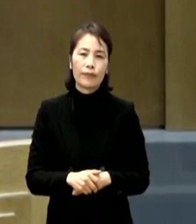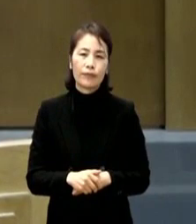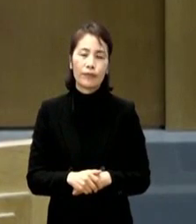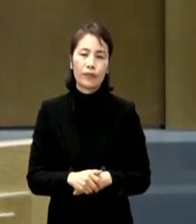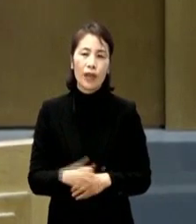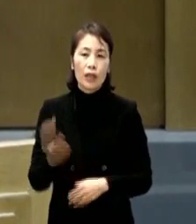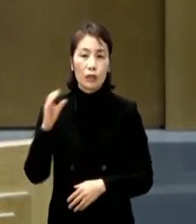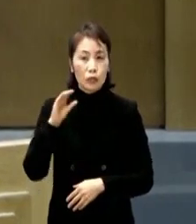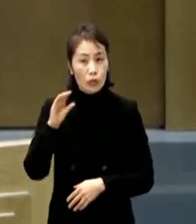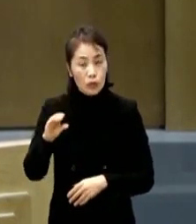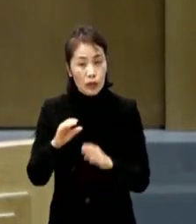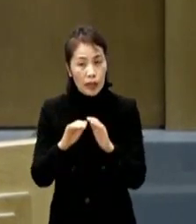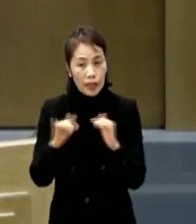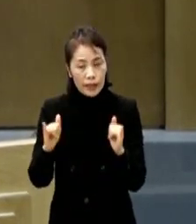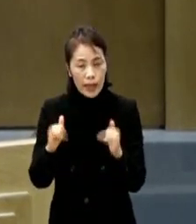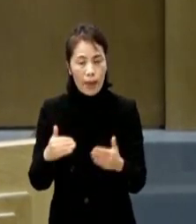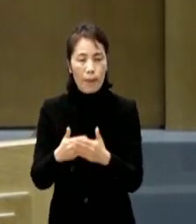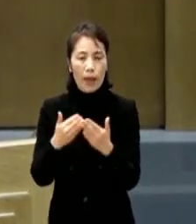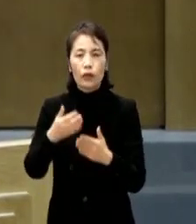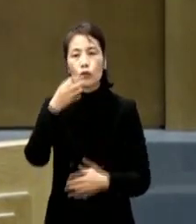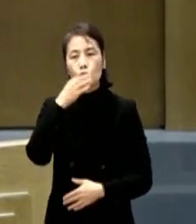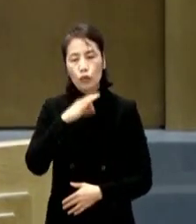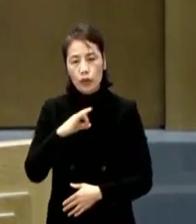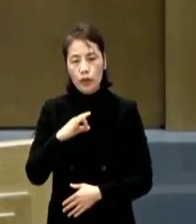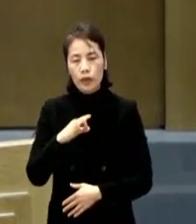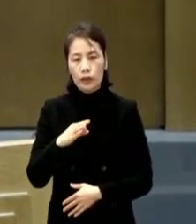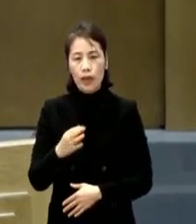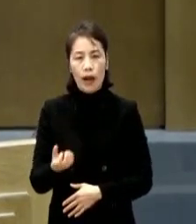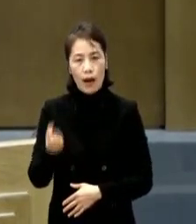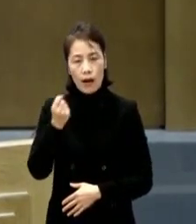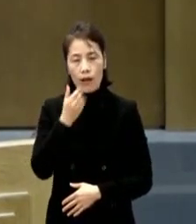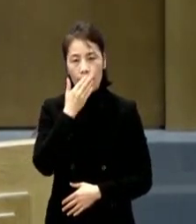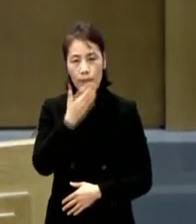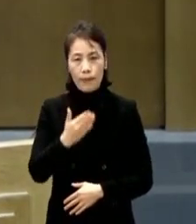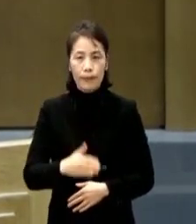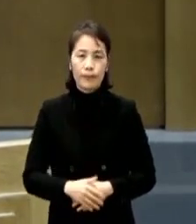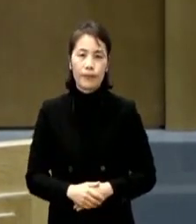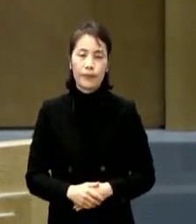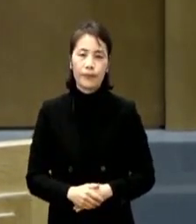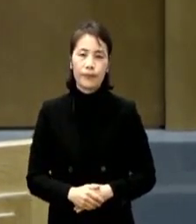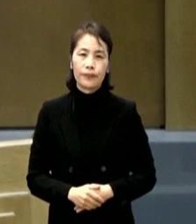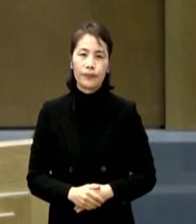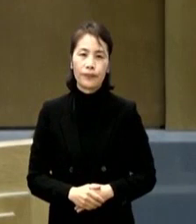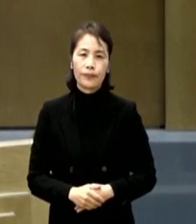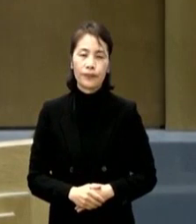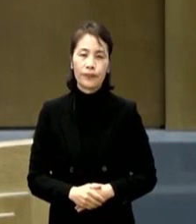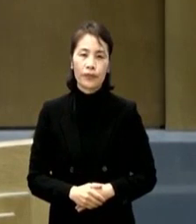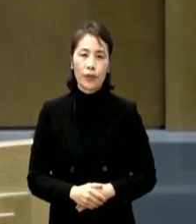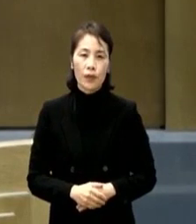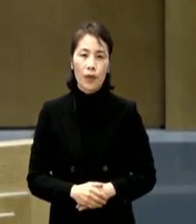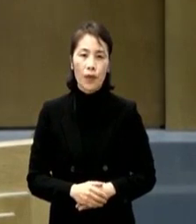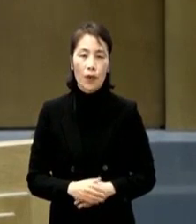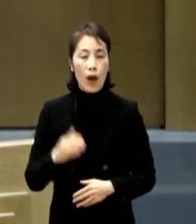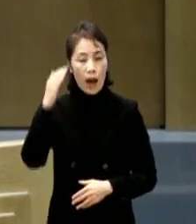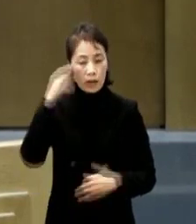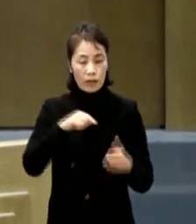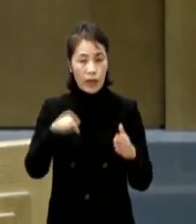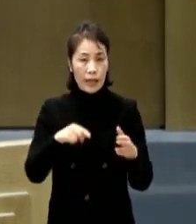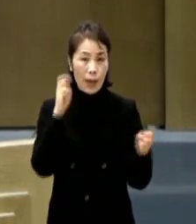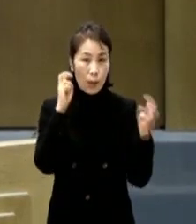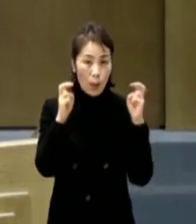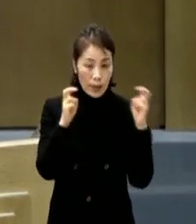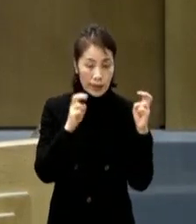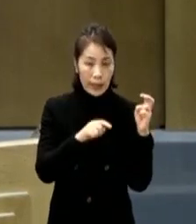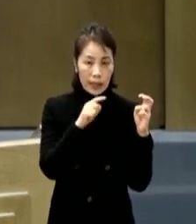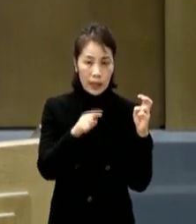투자자는 발전 수익을 얻게 됩니다. 또한 국내 기업들은 재생에너지 확보로